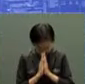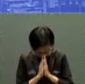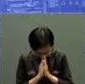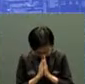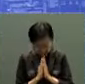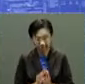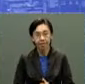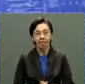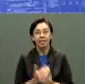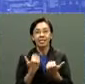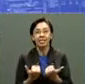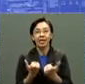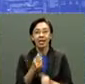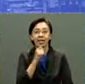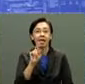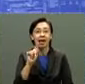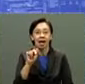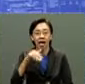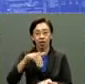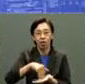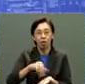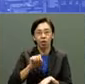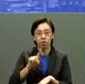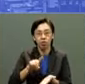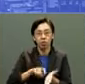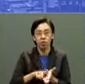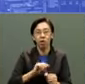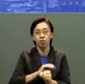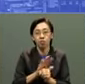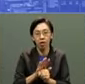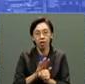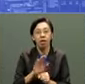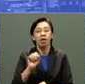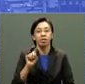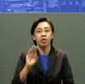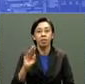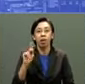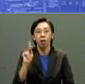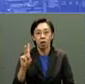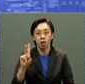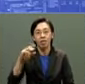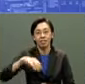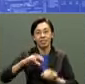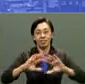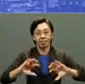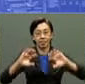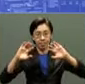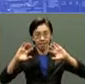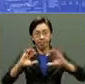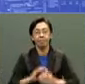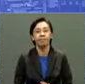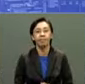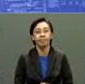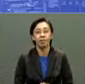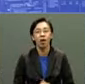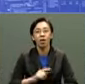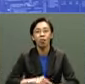ค่ะต้อนรับคุณผู้ชมเข้าสู่การแถลงข่าวของศูนย์บริหารสถานการณ์โควิด -19 จากทำเนียบรัฐบาลนะคะเช่นเคย